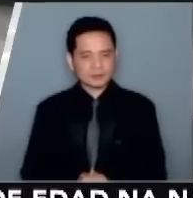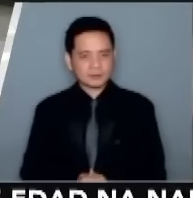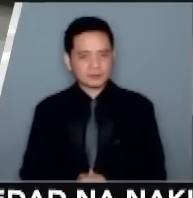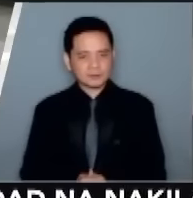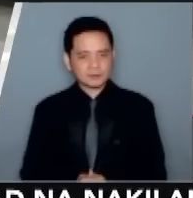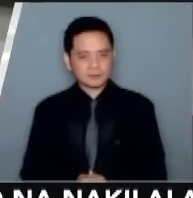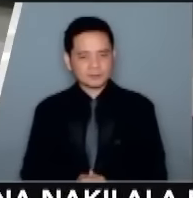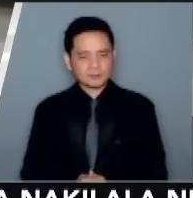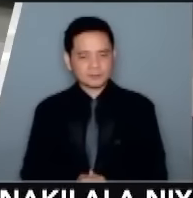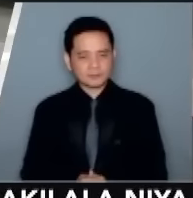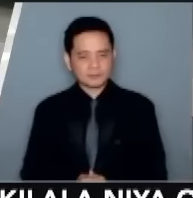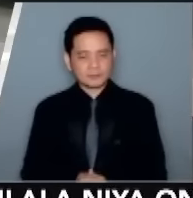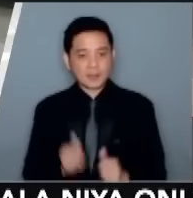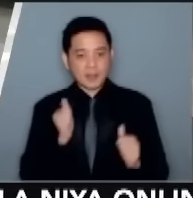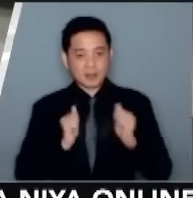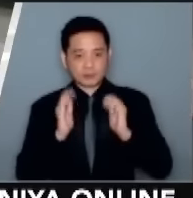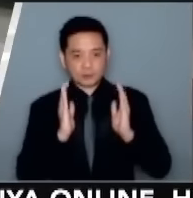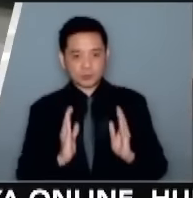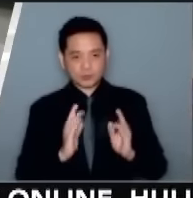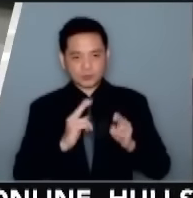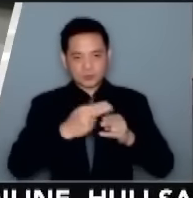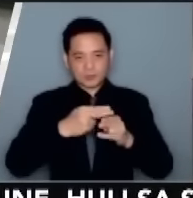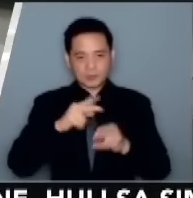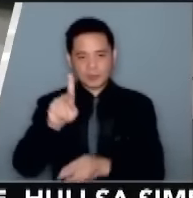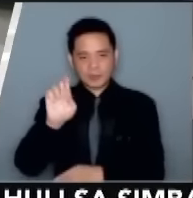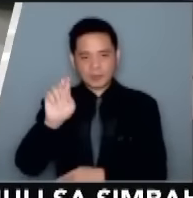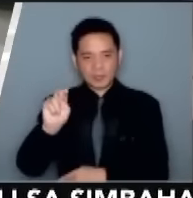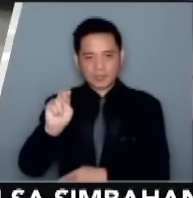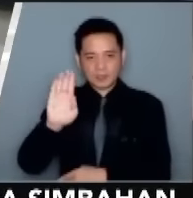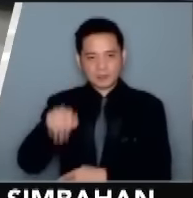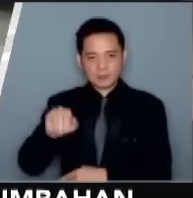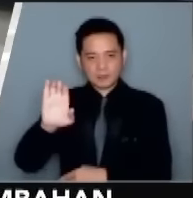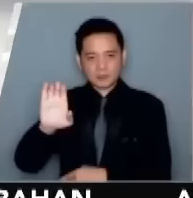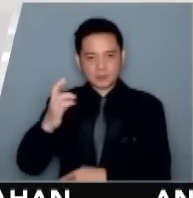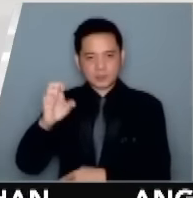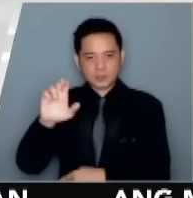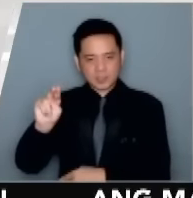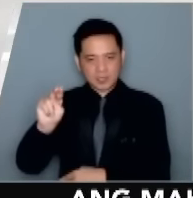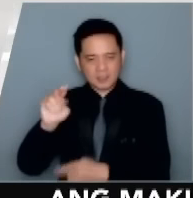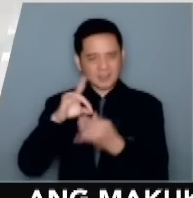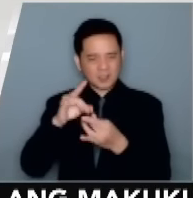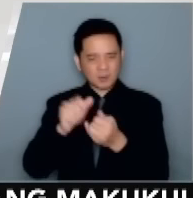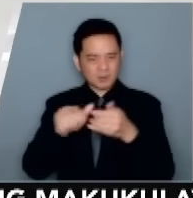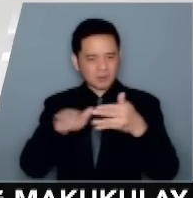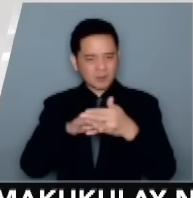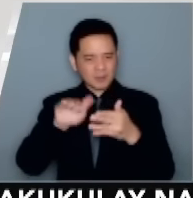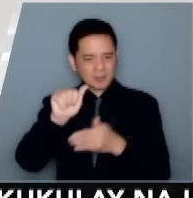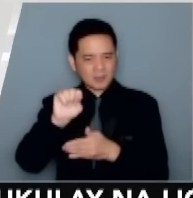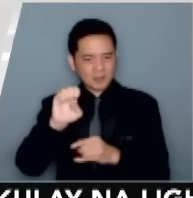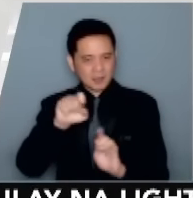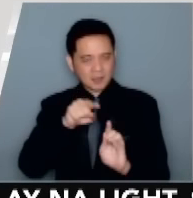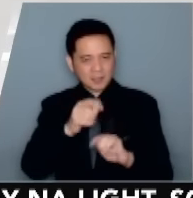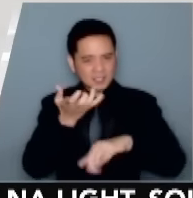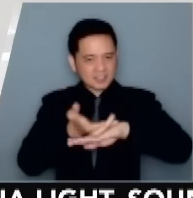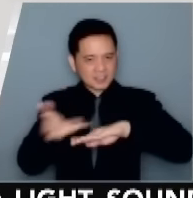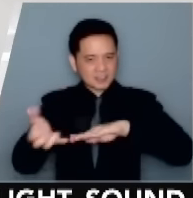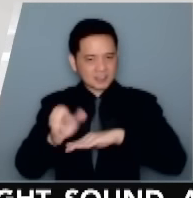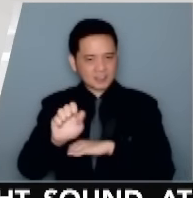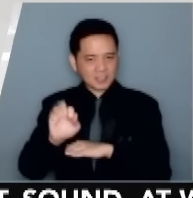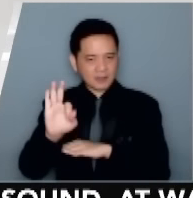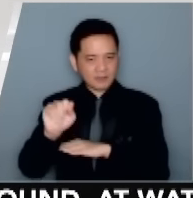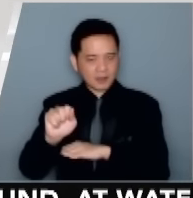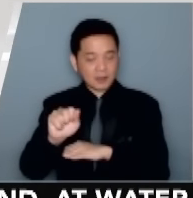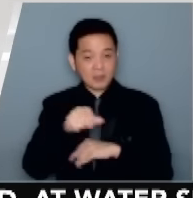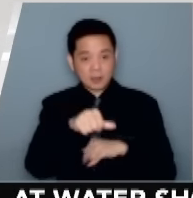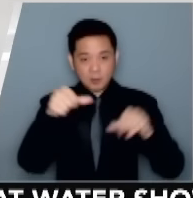Nagsalita na ang aktor na si Ken Chan kaugnay ng hinaharap na kasong syndicated estafa sa isang post. Iginiit ni Chan na di umano siya nanloko ng